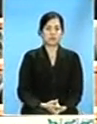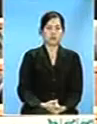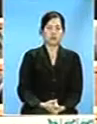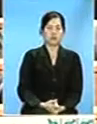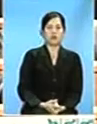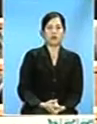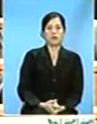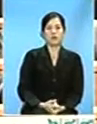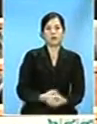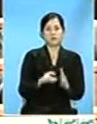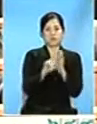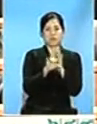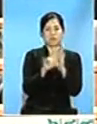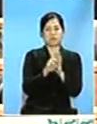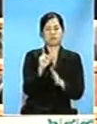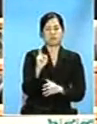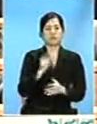ครับสุดท้ายนะครับ